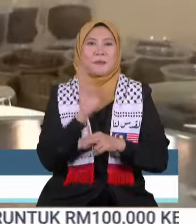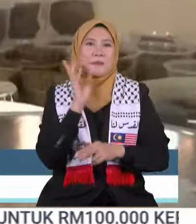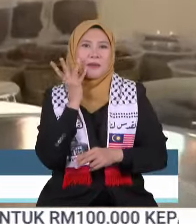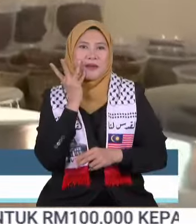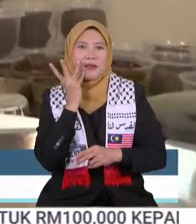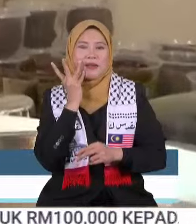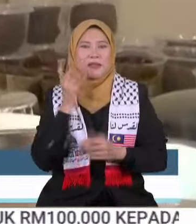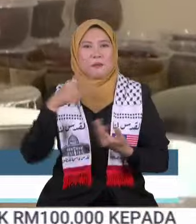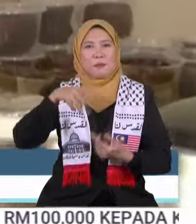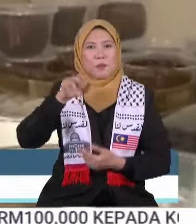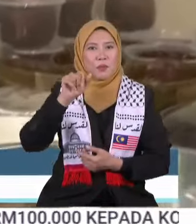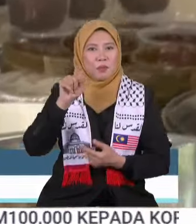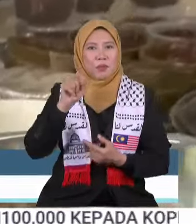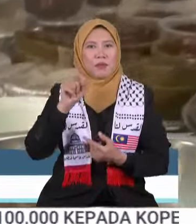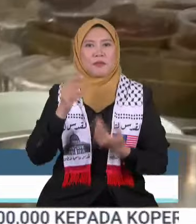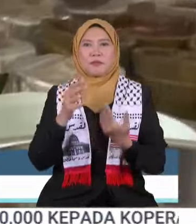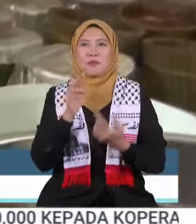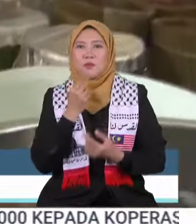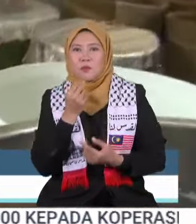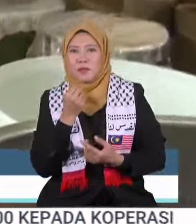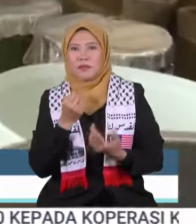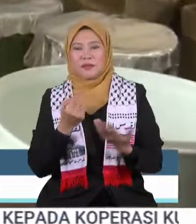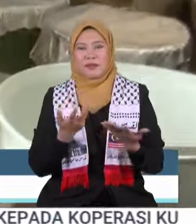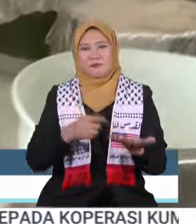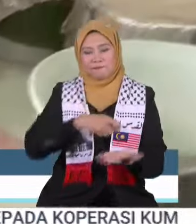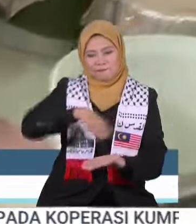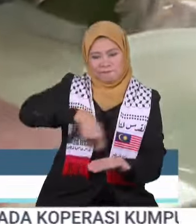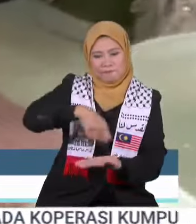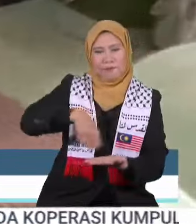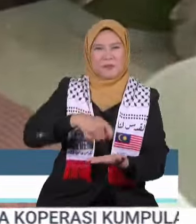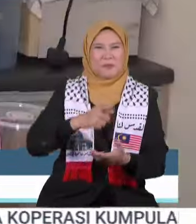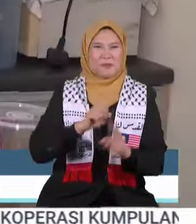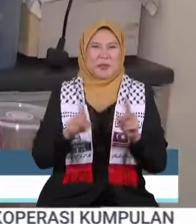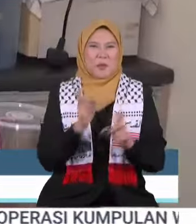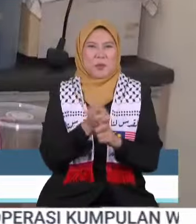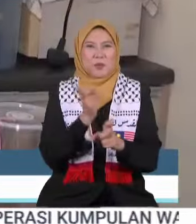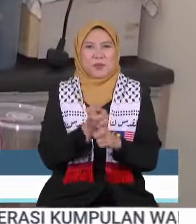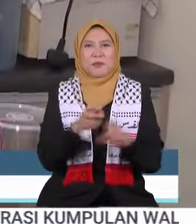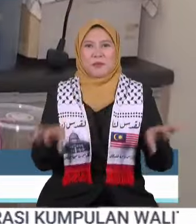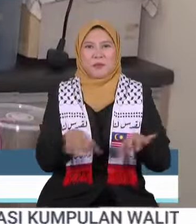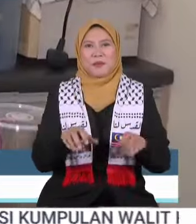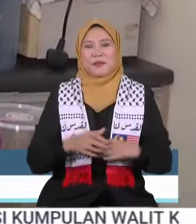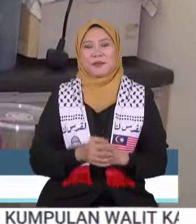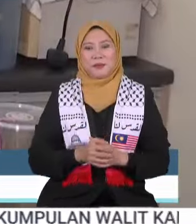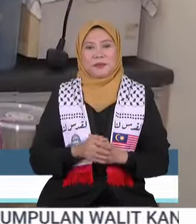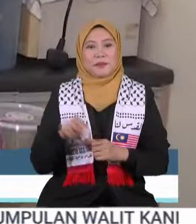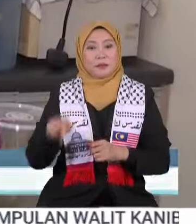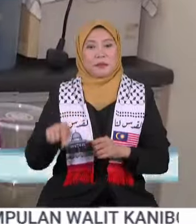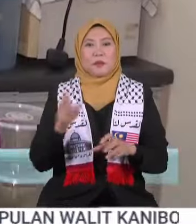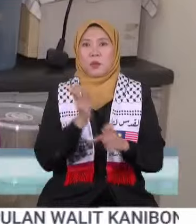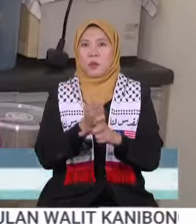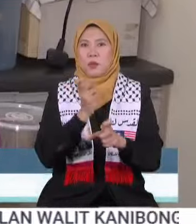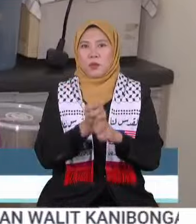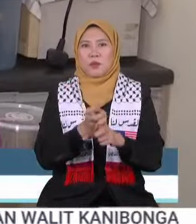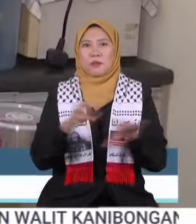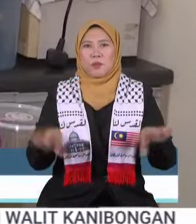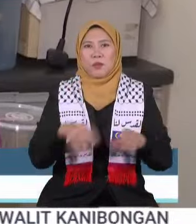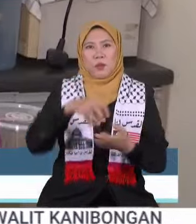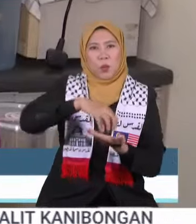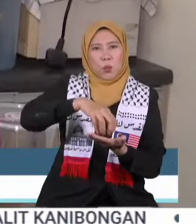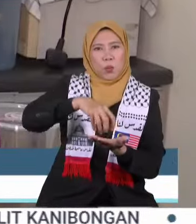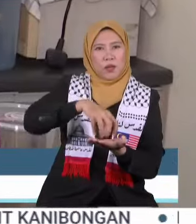gula. Bahannya mudah namun penghasilannya agak rumit. Daun dia yang paling susah sekali kalau kita nak buat kuih bakul